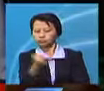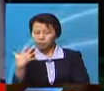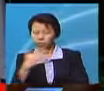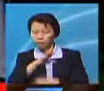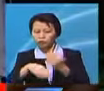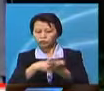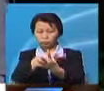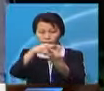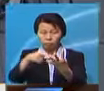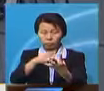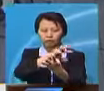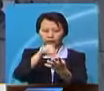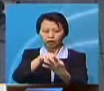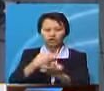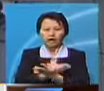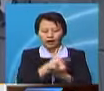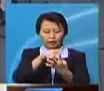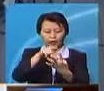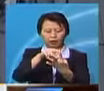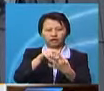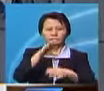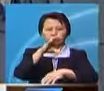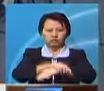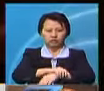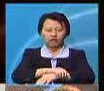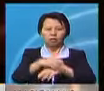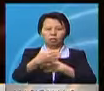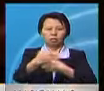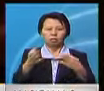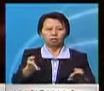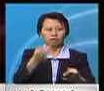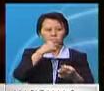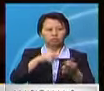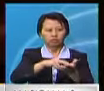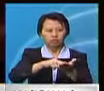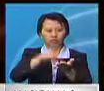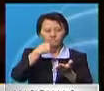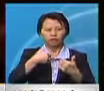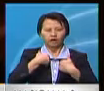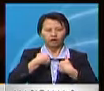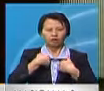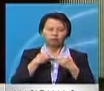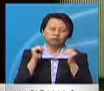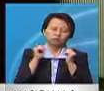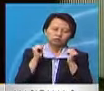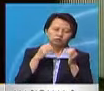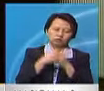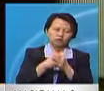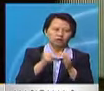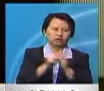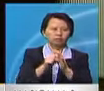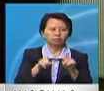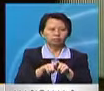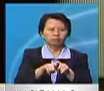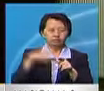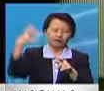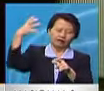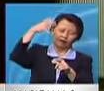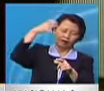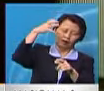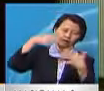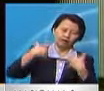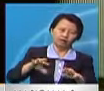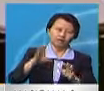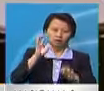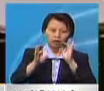semua mangsa termasuk anaknya Armila ditahan di wad untuk rawatan kerana mengalami dehidrasi dan selaran matahari.